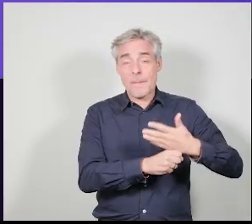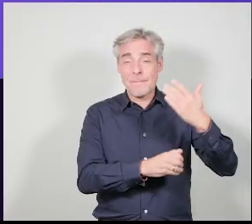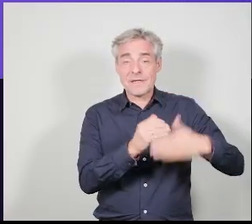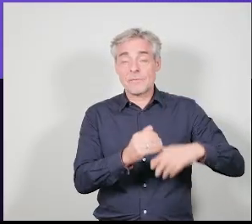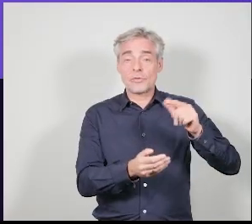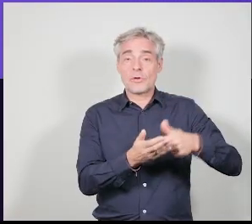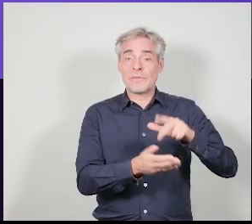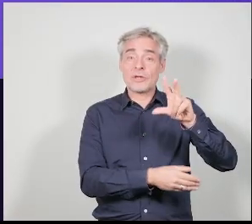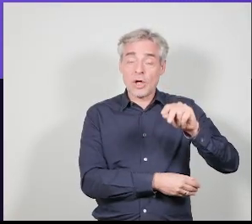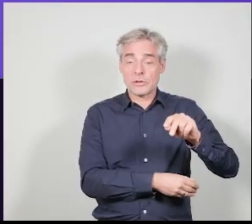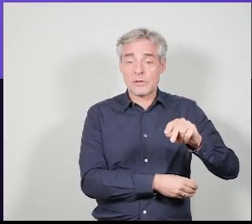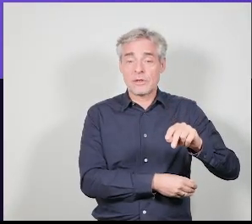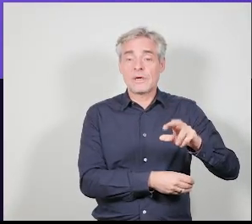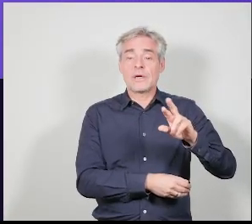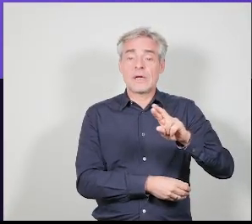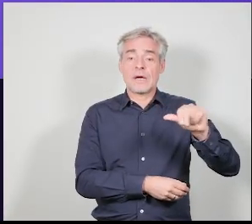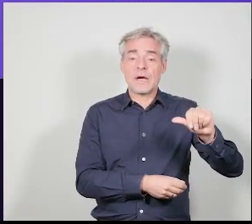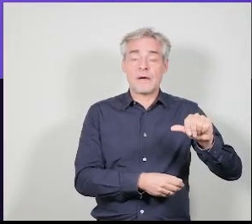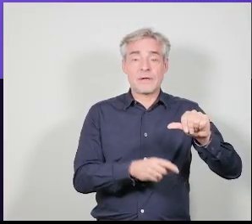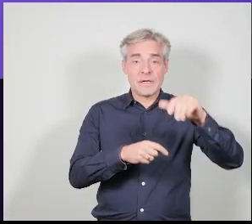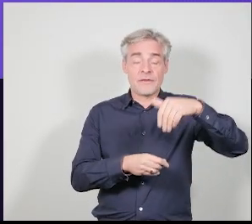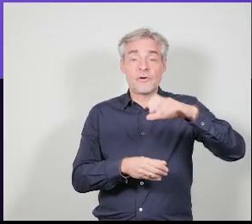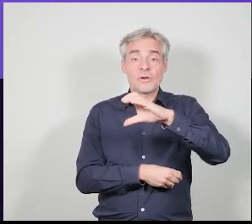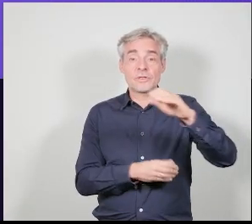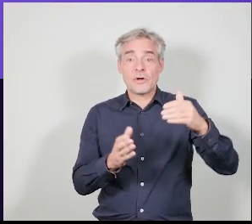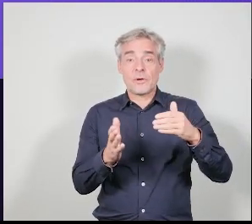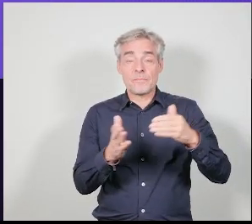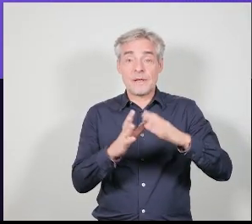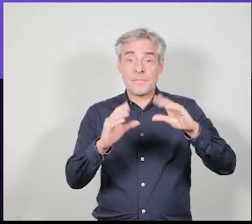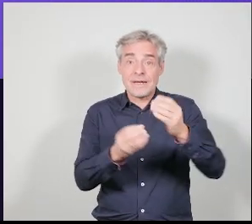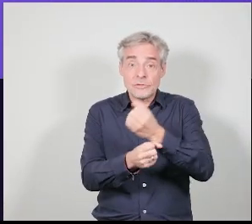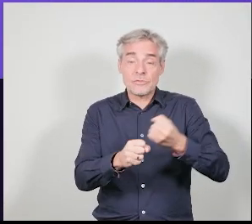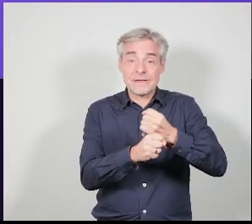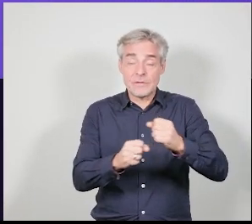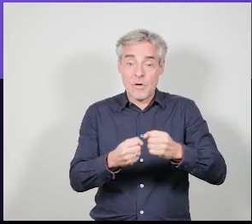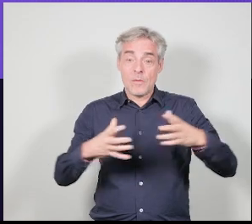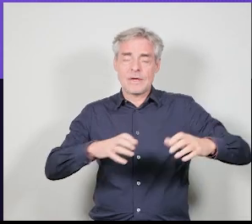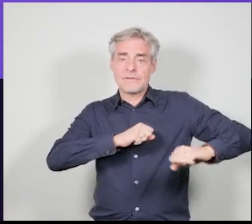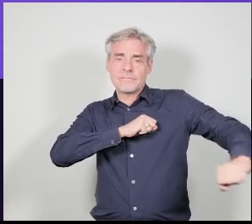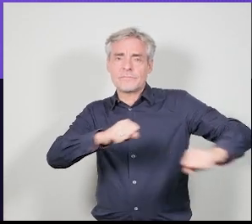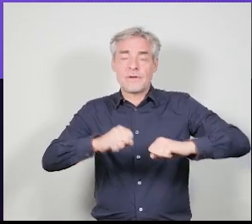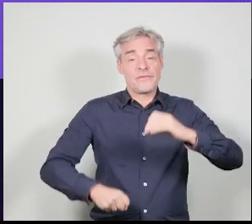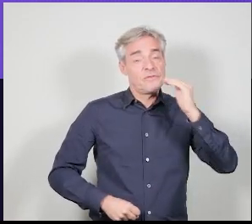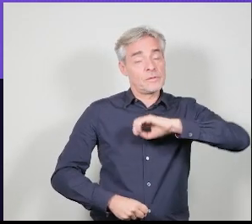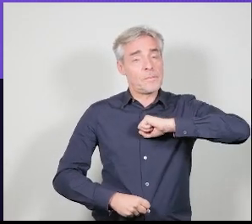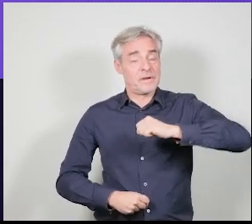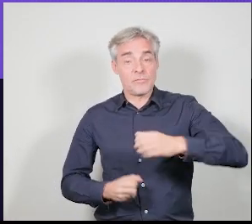parle en RA, par exemple, de 100 000 places. Donc ça doit être des mobilisations extrêmement